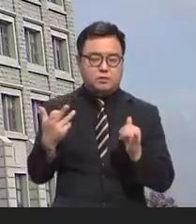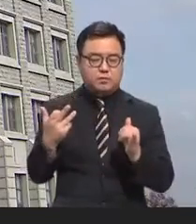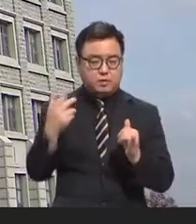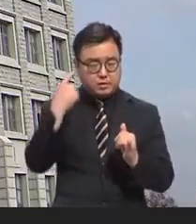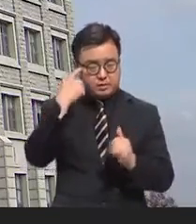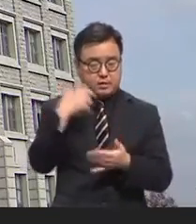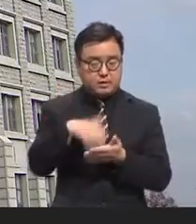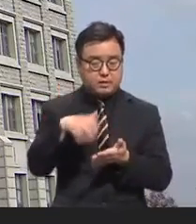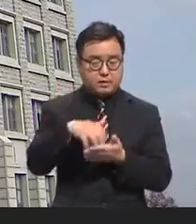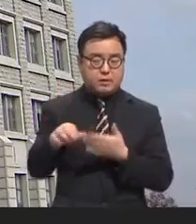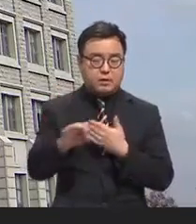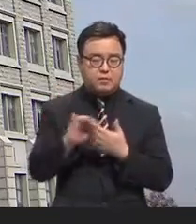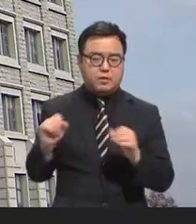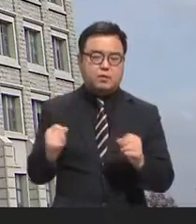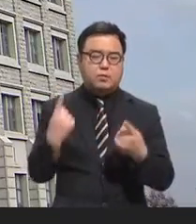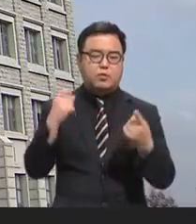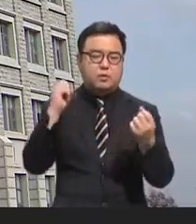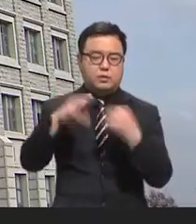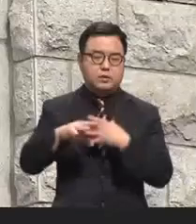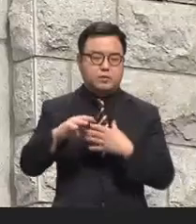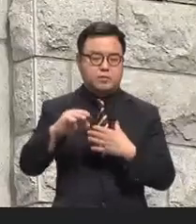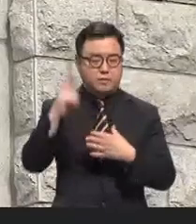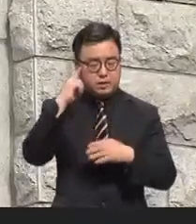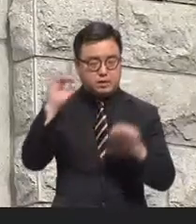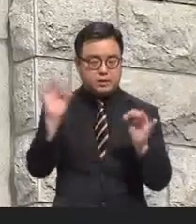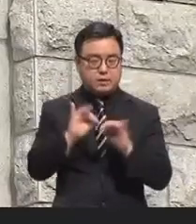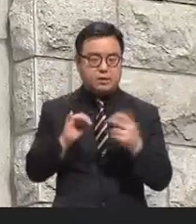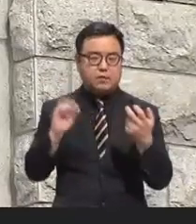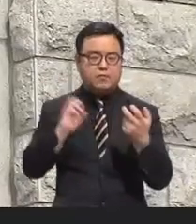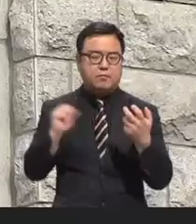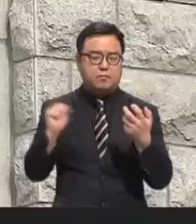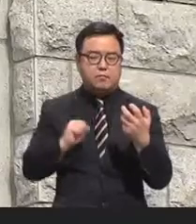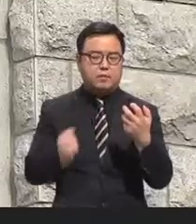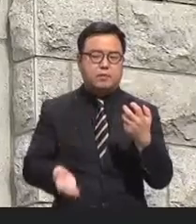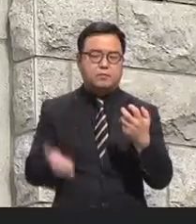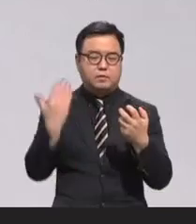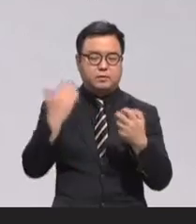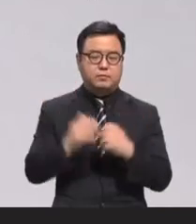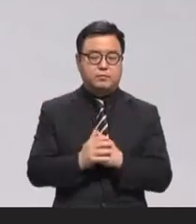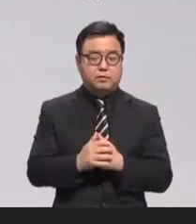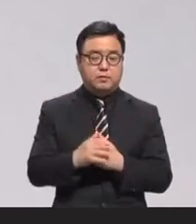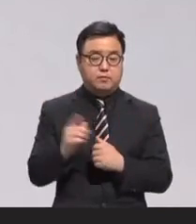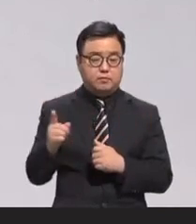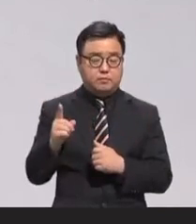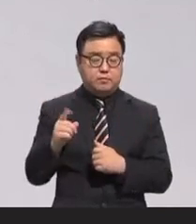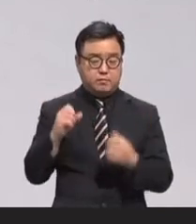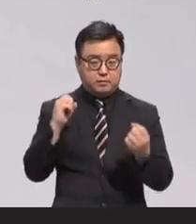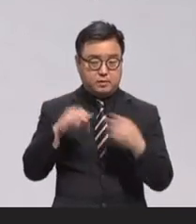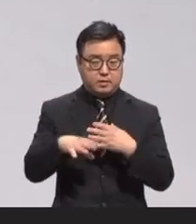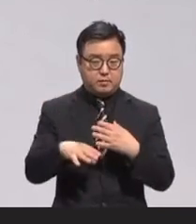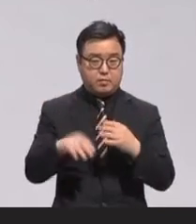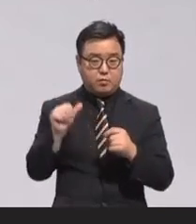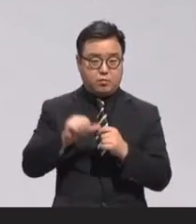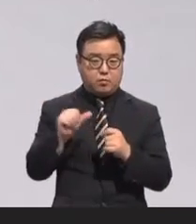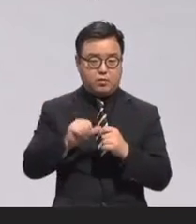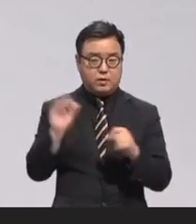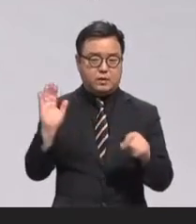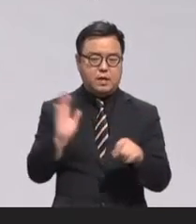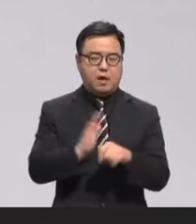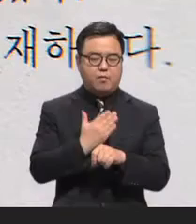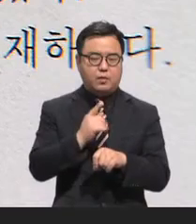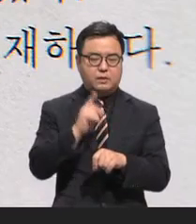복수 정답 찬성 율은 80% 를 넘었습니다 이들은 보기 5번을 우 답으로 처리하려면